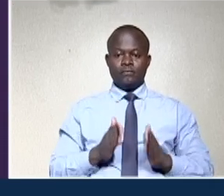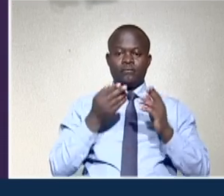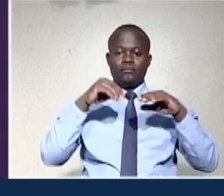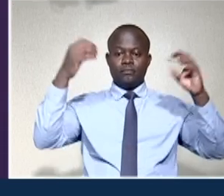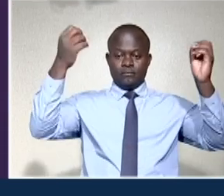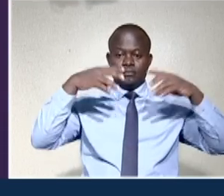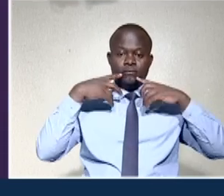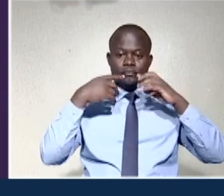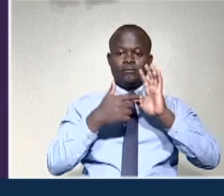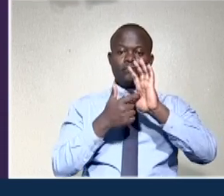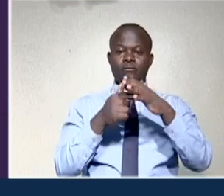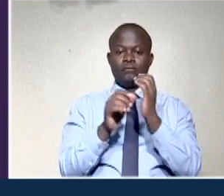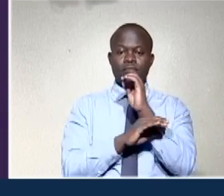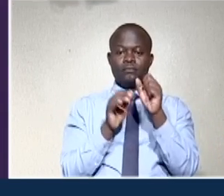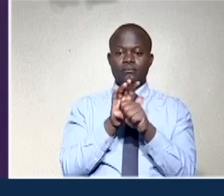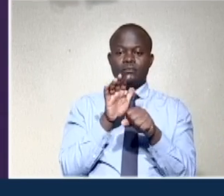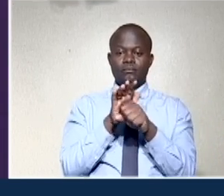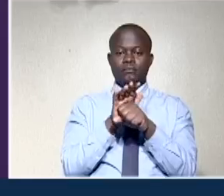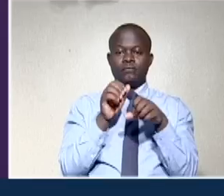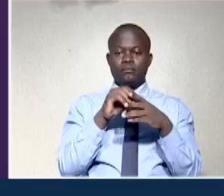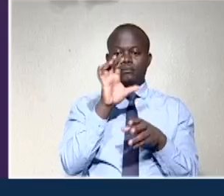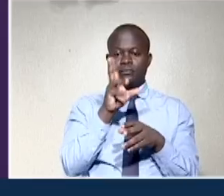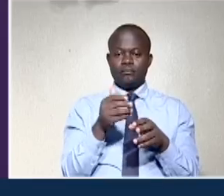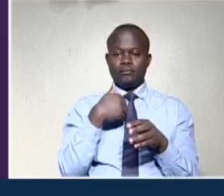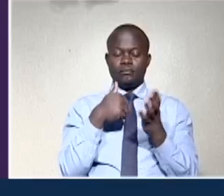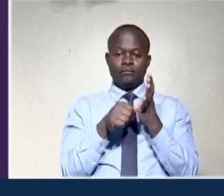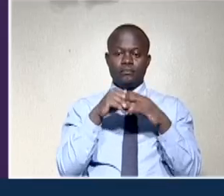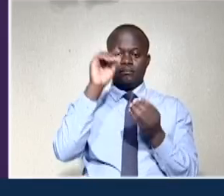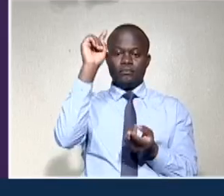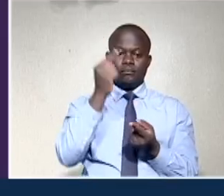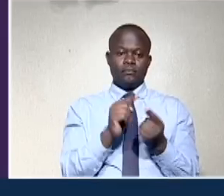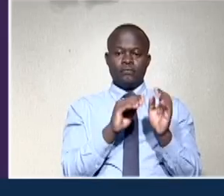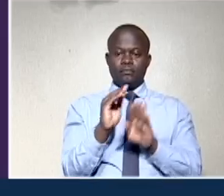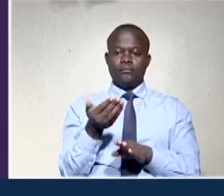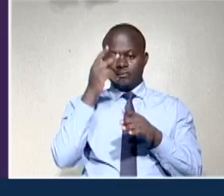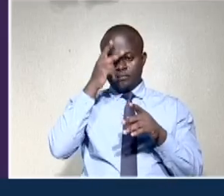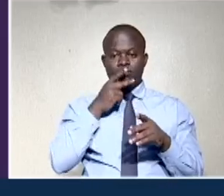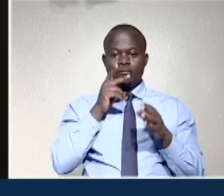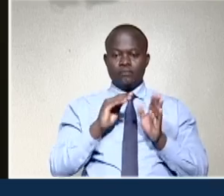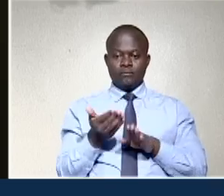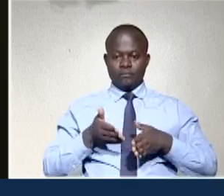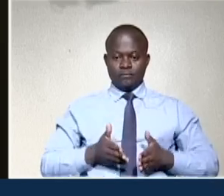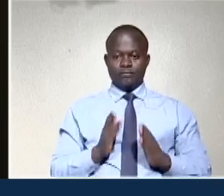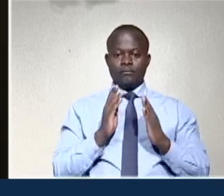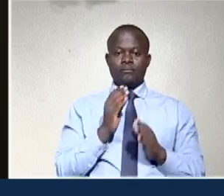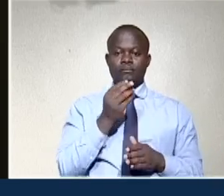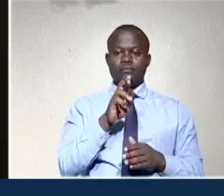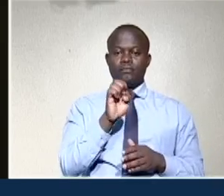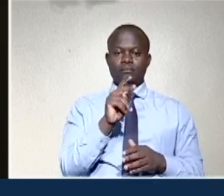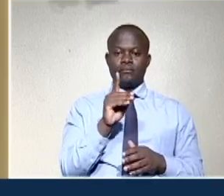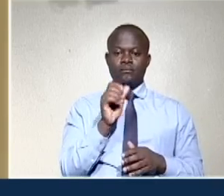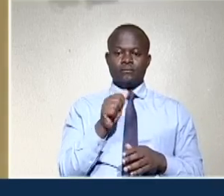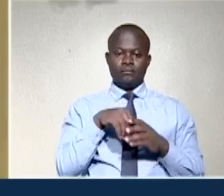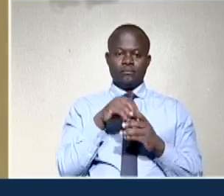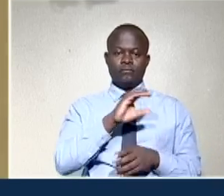yagaragaje ko ibihugu byinshi cyane cyane ibya Afrika bigifite ibibazo mu kugabanya impfu z'ababyeyi bapfa babyara Brenda Farming wa muri